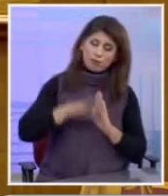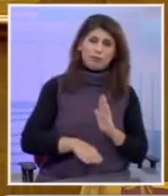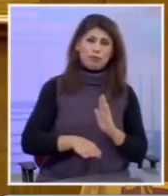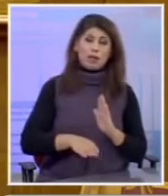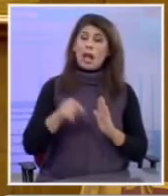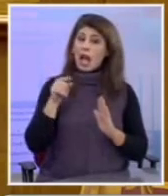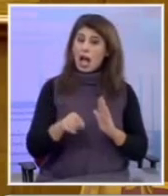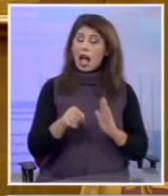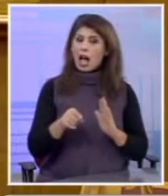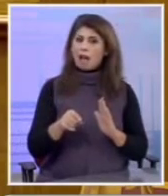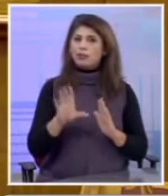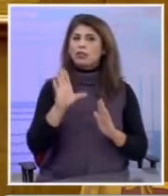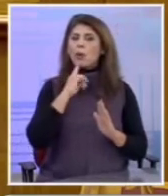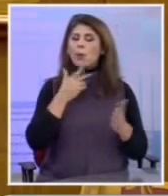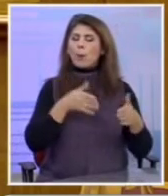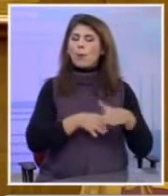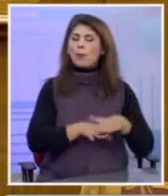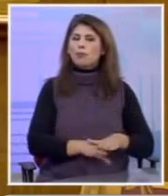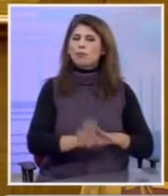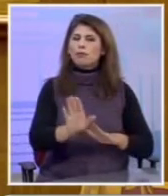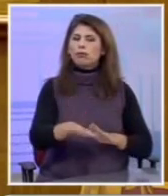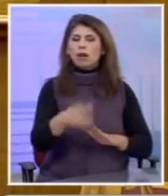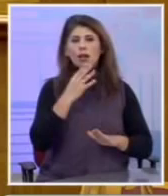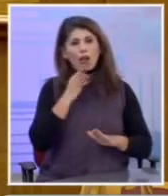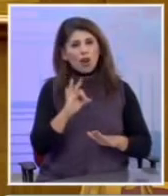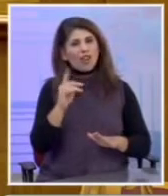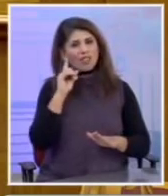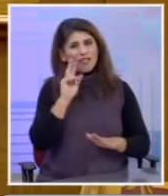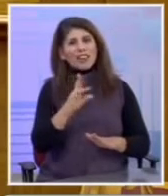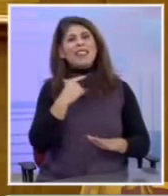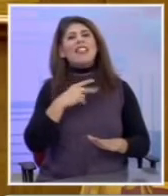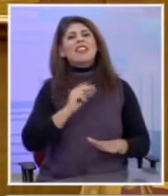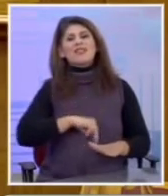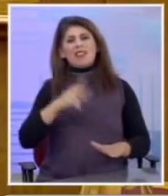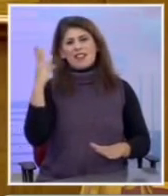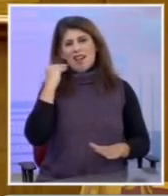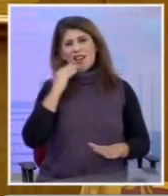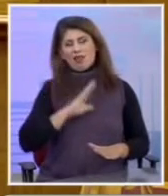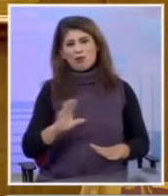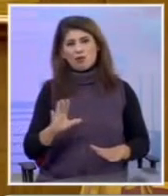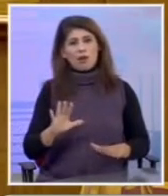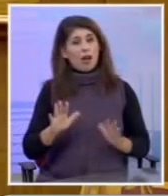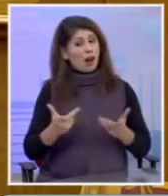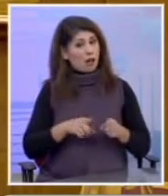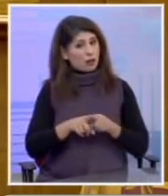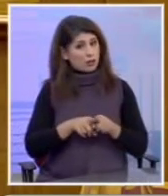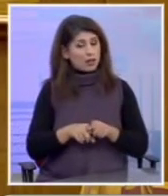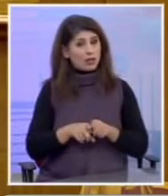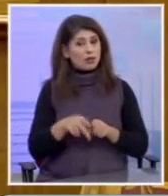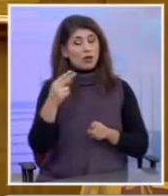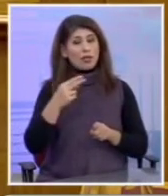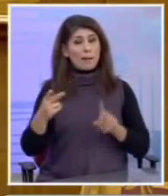Και αυτό εσκεμμένα αποκρύπτεται και υποτιμάται και ο λόγος είναι προφανής, διότι δεν συμφέρει να ακούγεται. Όσον όμως αφορά το θέμα του